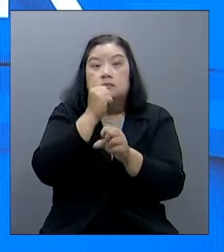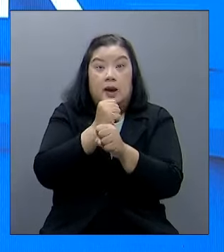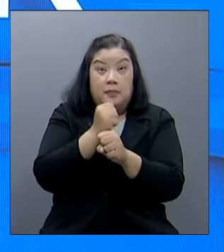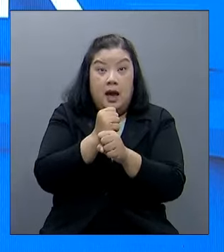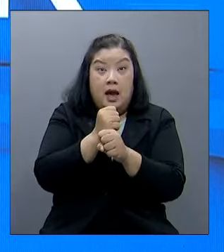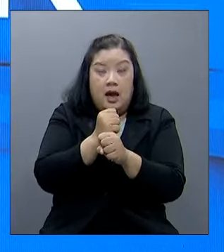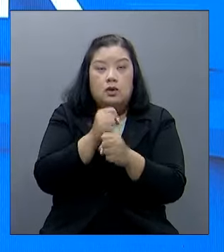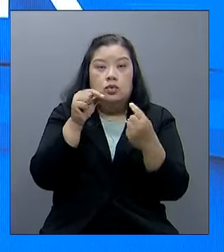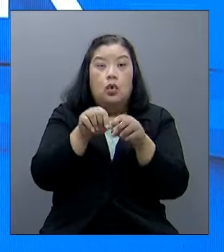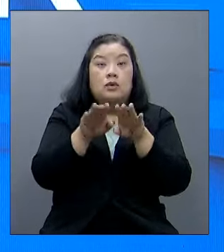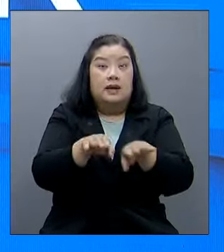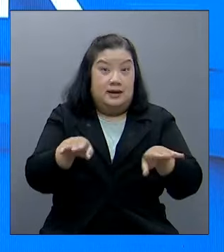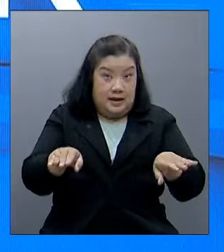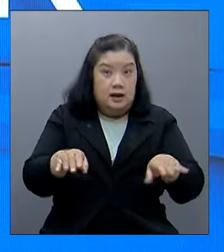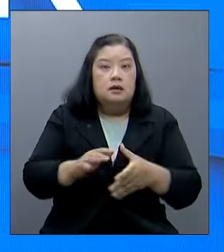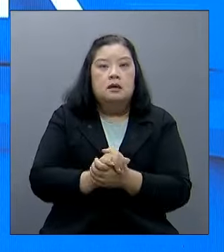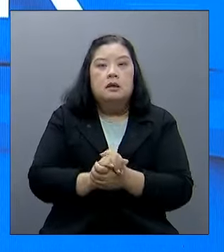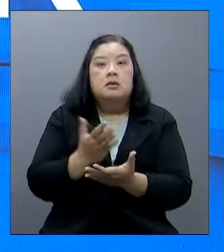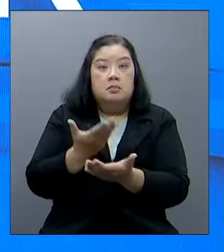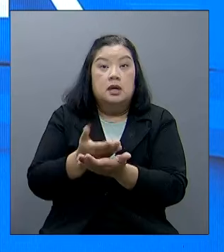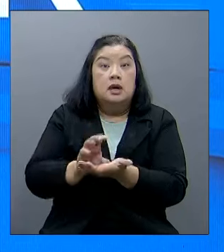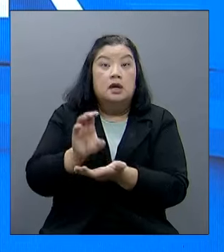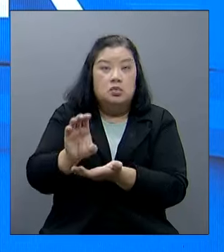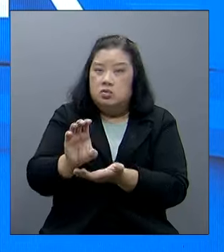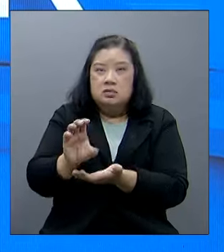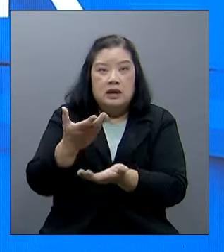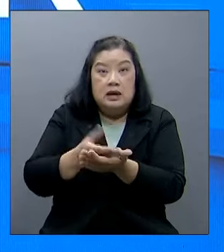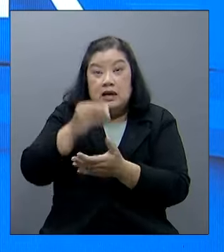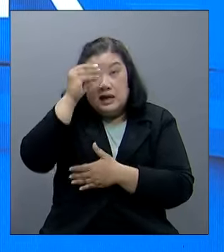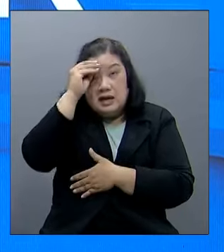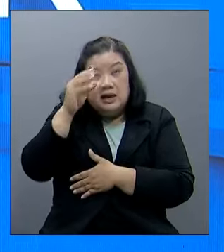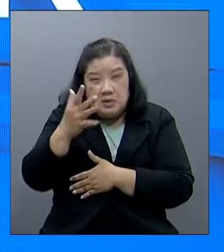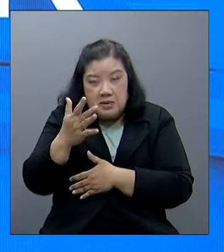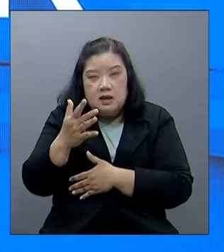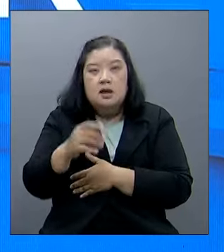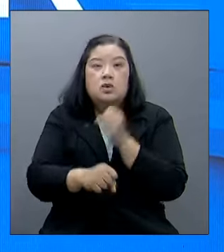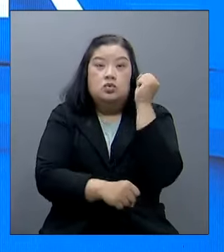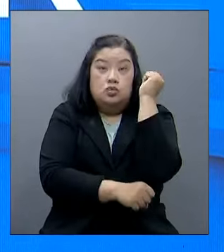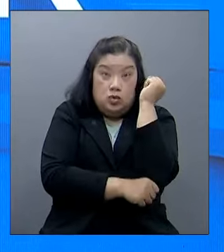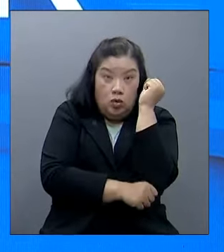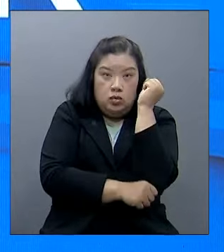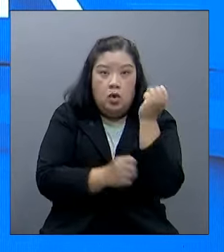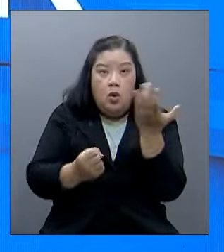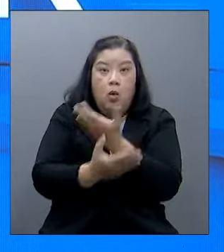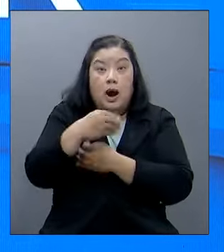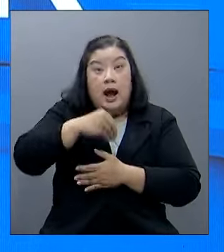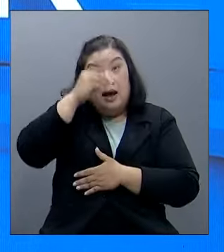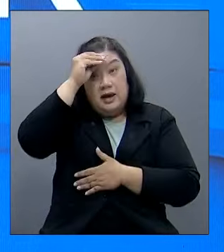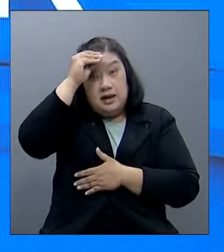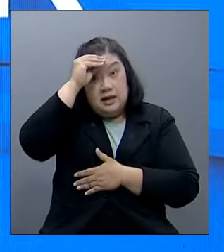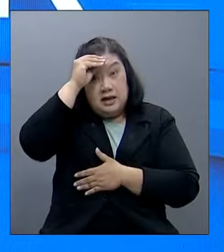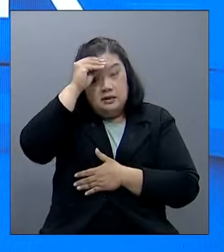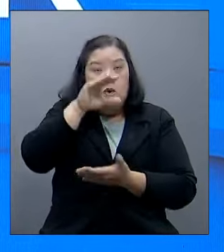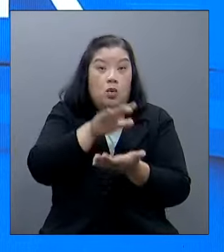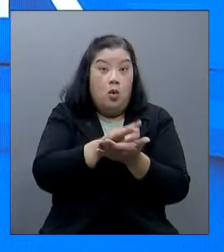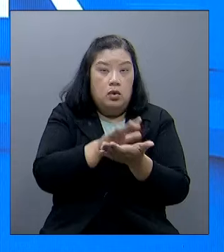ด็กๆโดยเฉพาะเด็กที่มีทุนทรัพย์ที่ขาดแคลนมีฐานะยากจนและไม่สามารถเข้าถึงการศึกษาที่อยู่ในระบบ